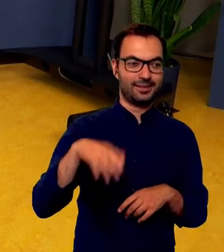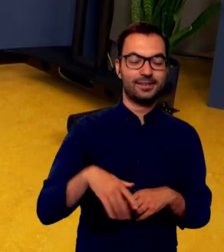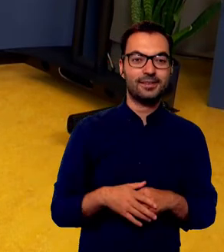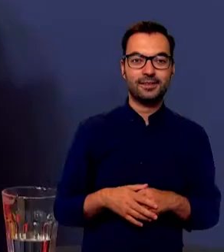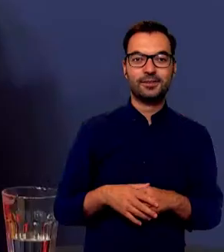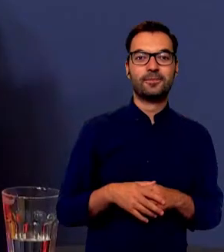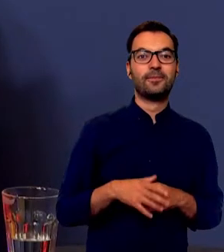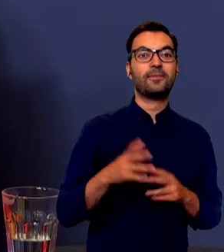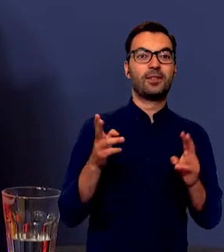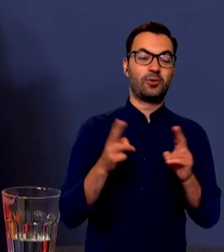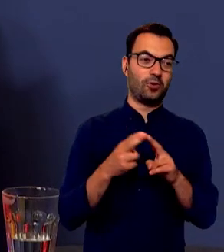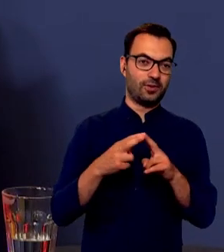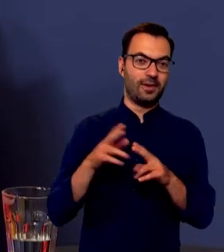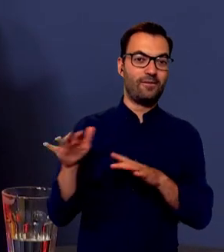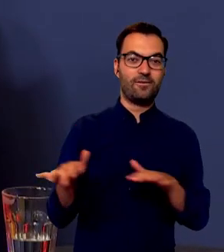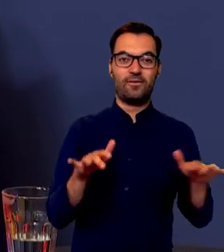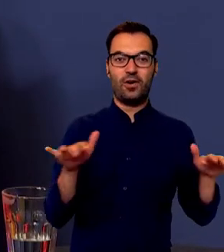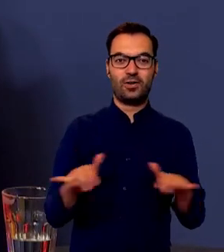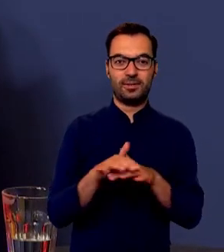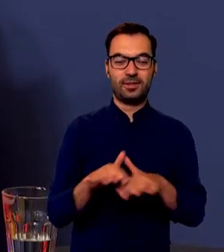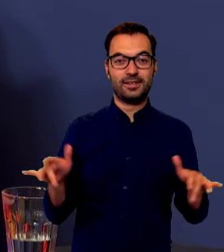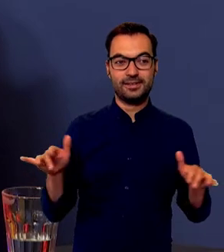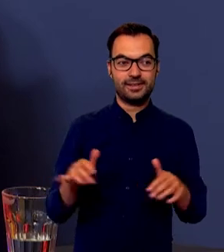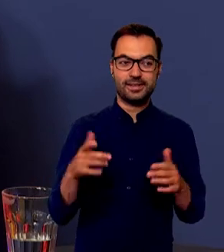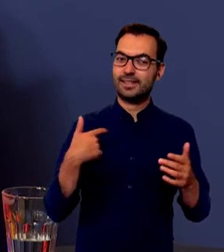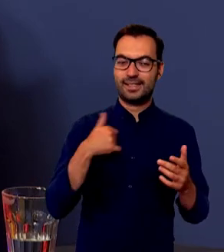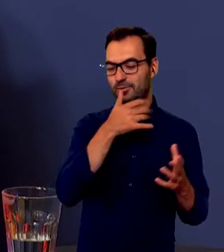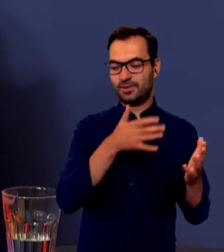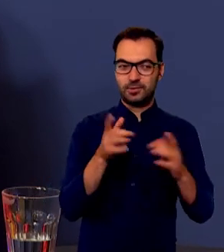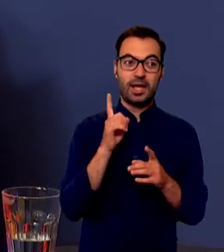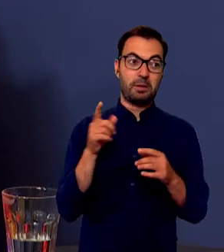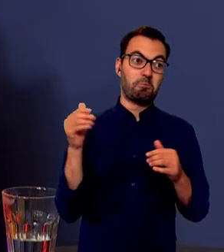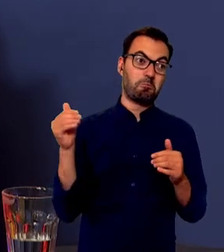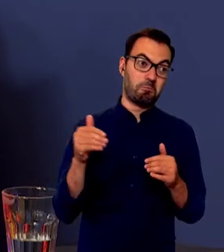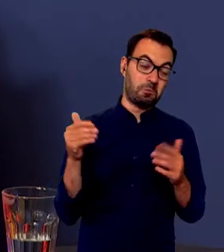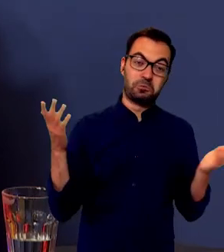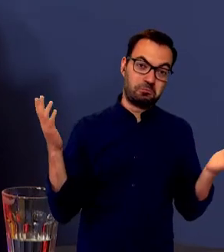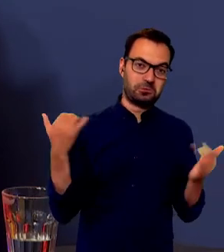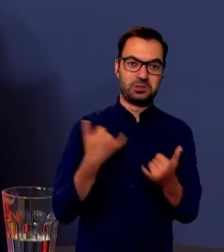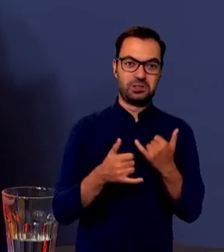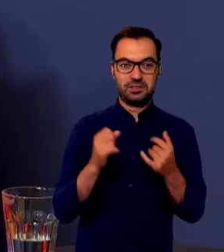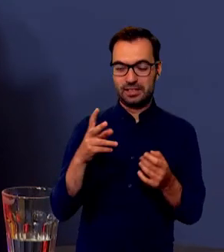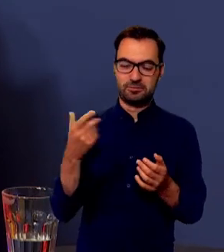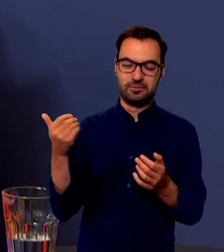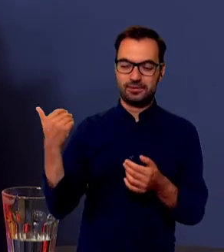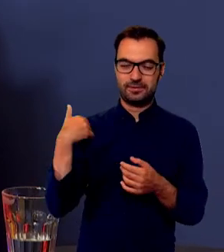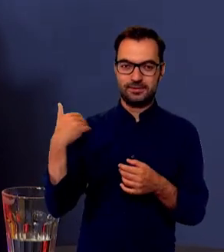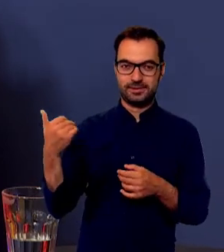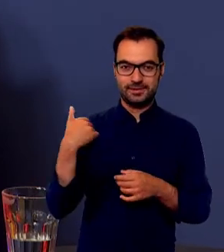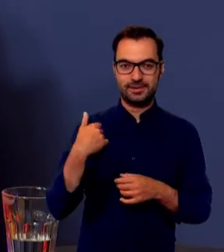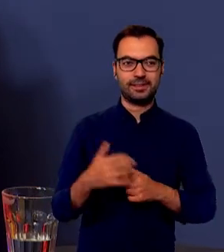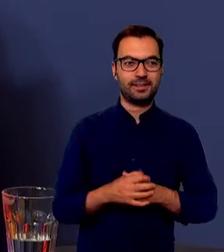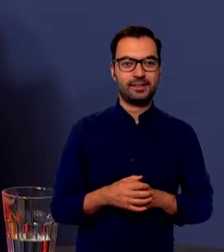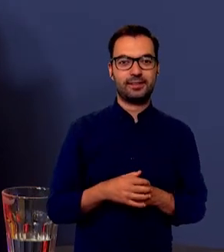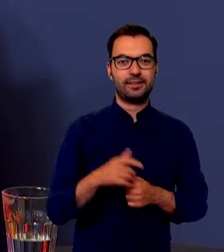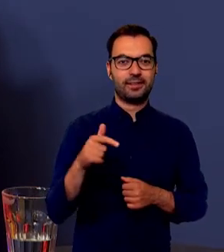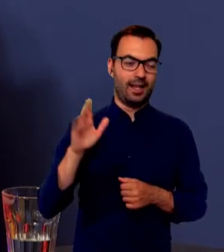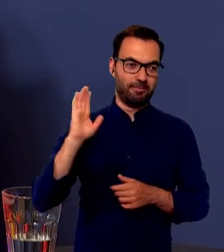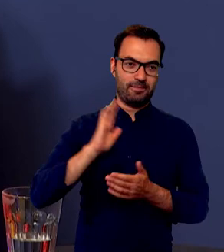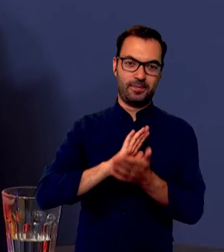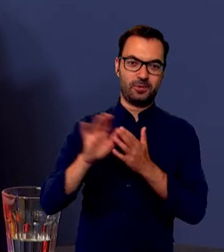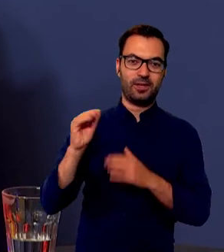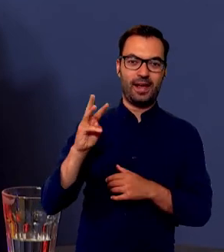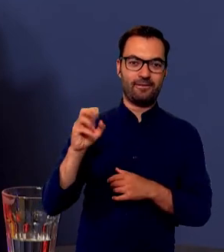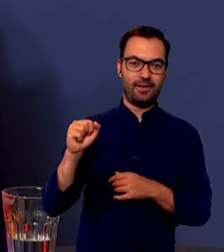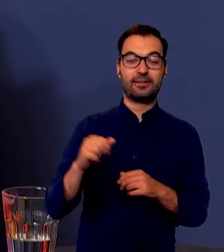Nie kokietuj. Słuchajcie, odzywajcie się. Fortepianu, chciałam powiedzieć, że fortepianu nie załatwię, ale może załatwię. W razie czego proszę się odzywać do nas albo bezpośrednio do Ewy w